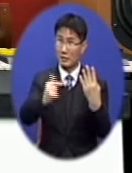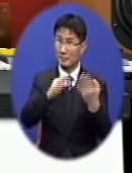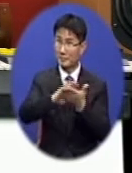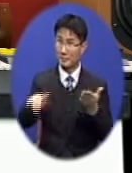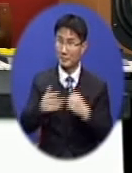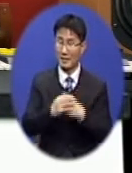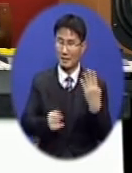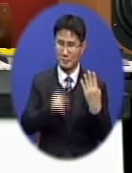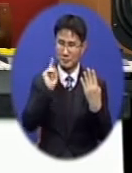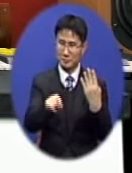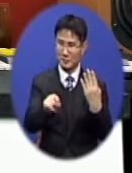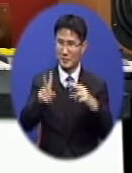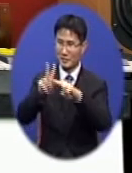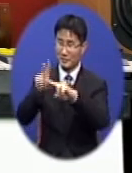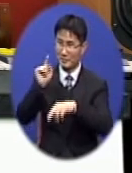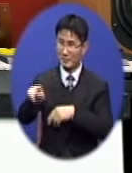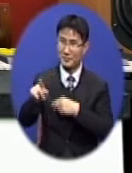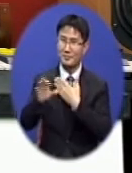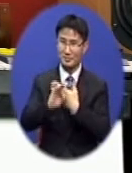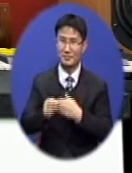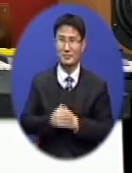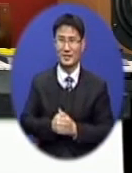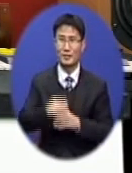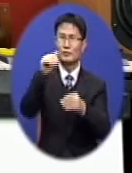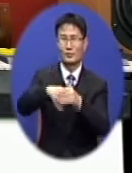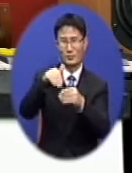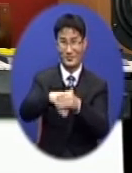4번 누르시고 우물정자를 누르시면은